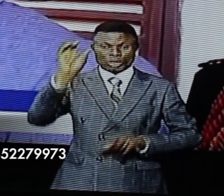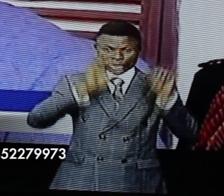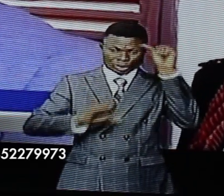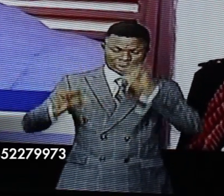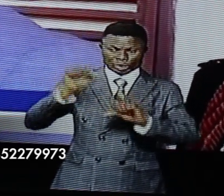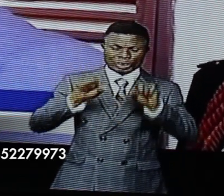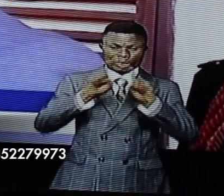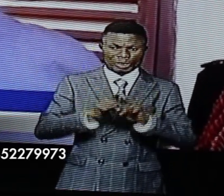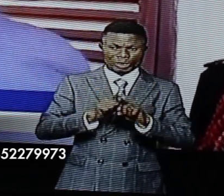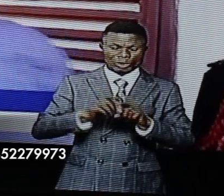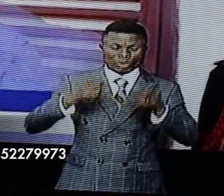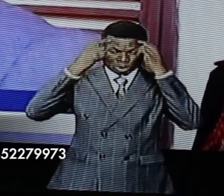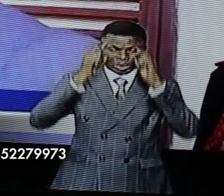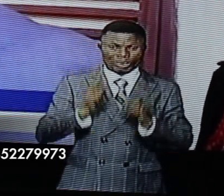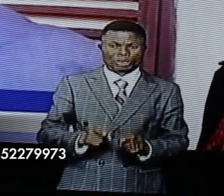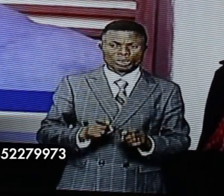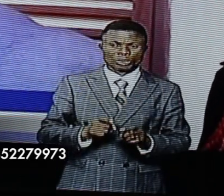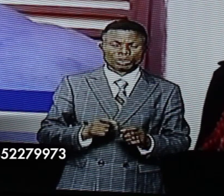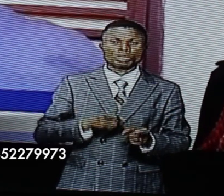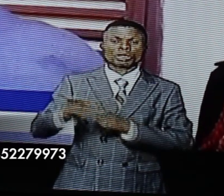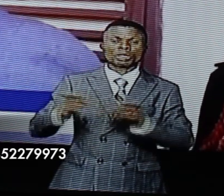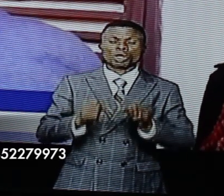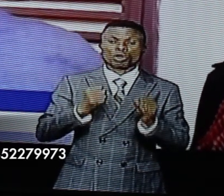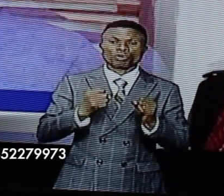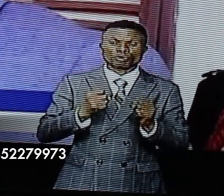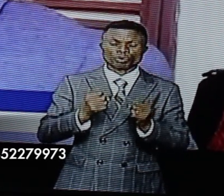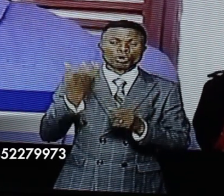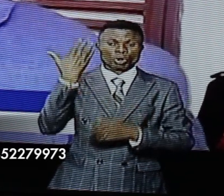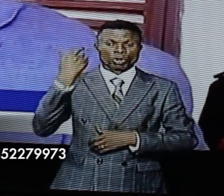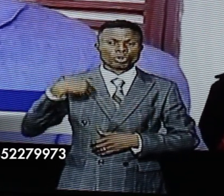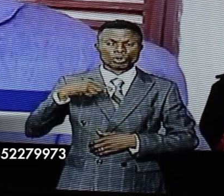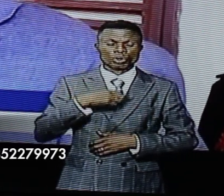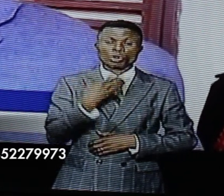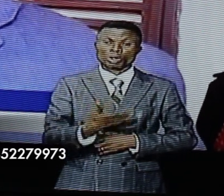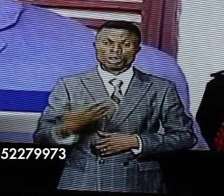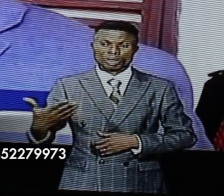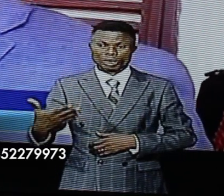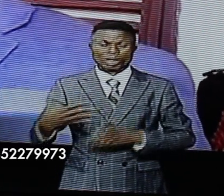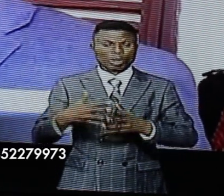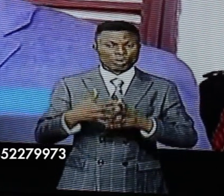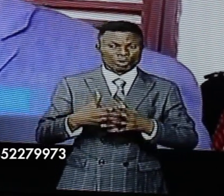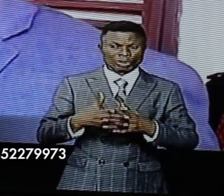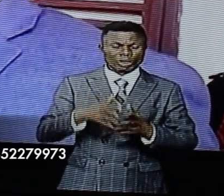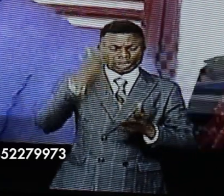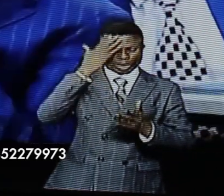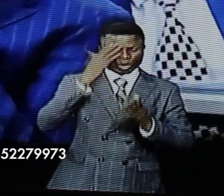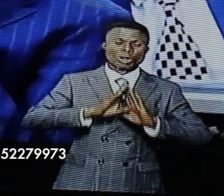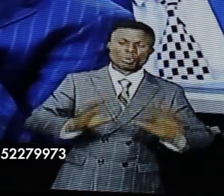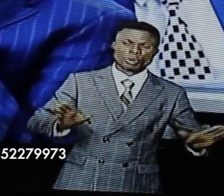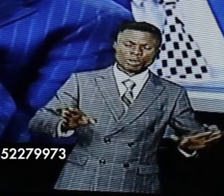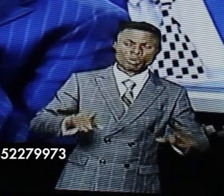outil de prise de décision à la gestion durable des ressources en eau. C'est un outil qui identifie les potentialités